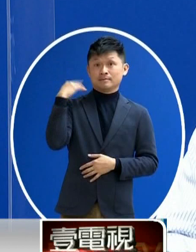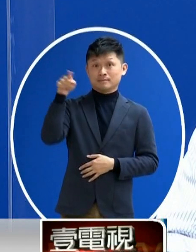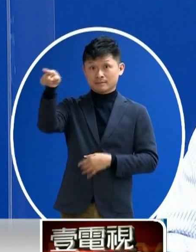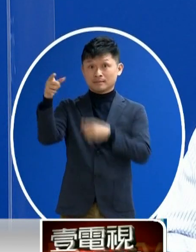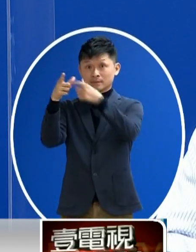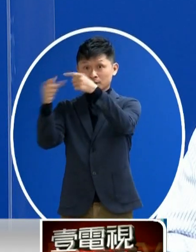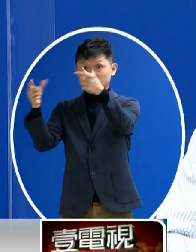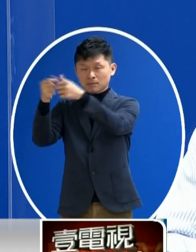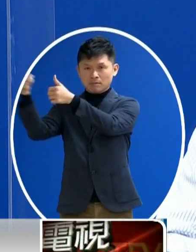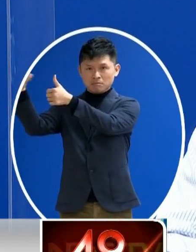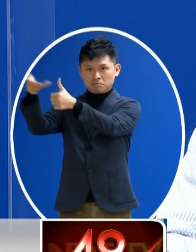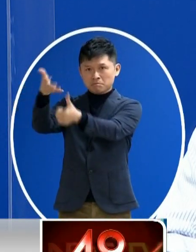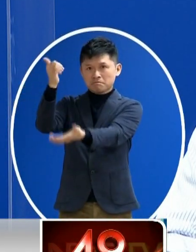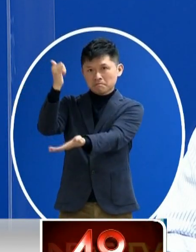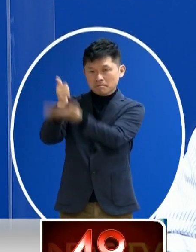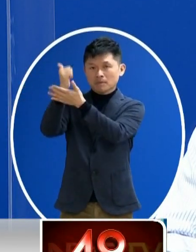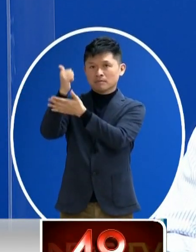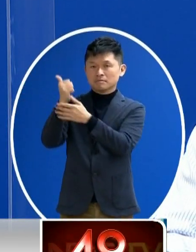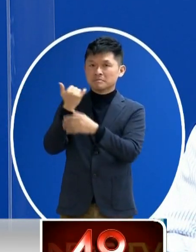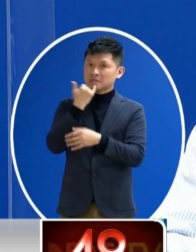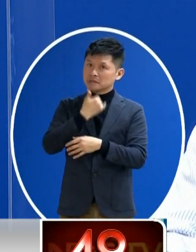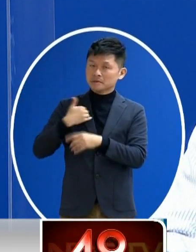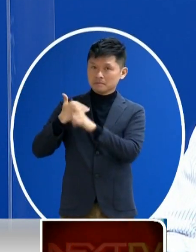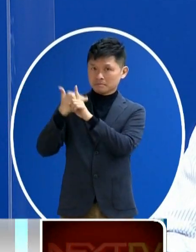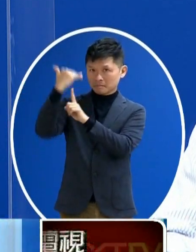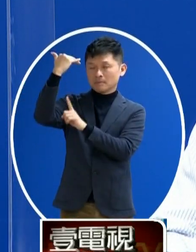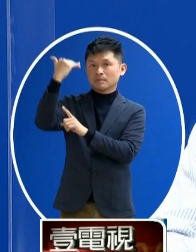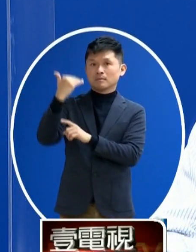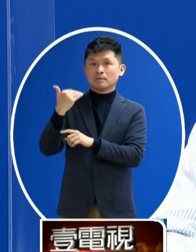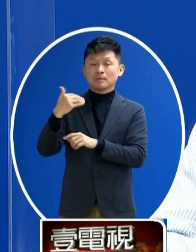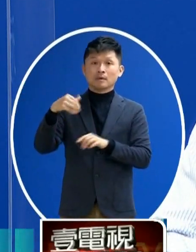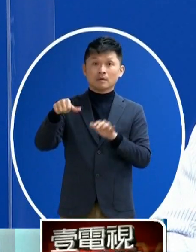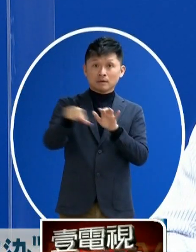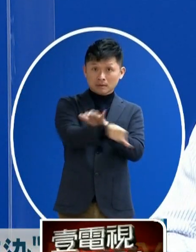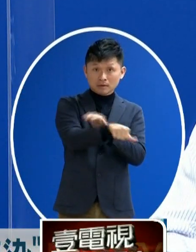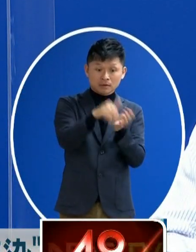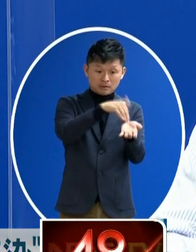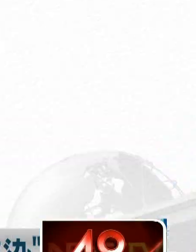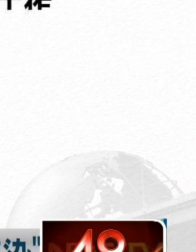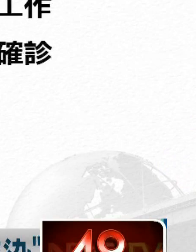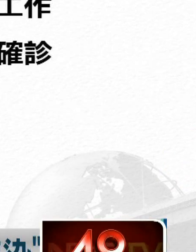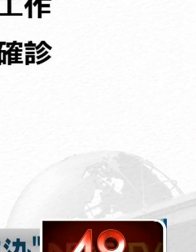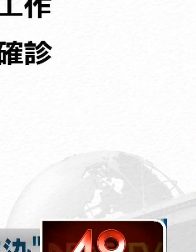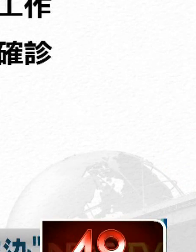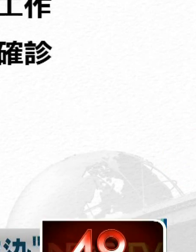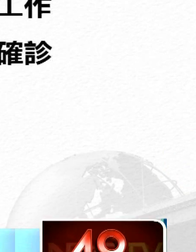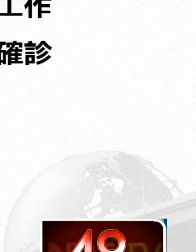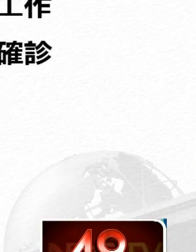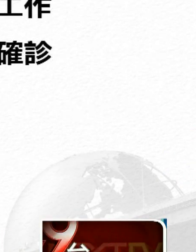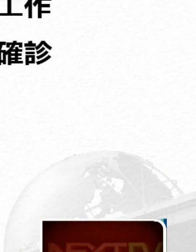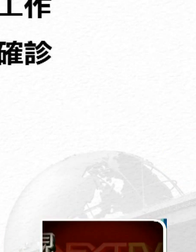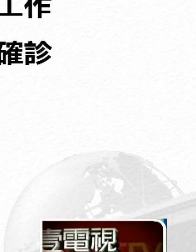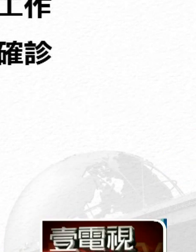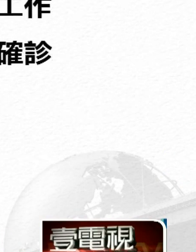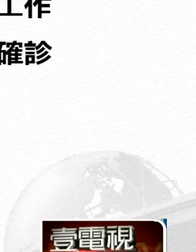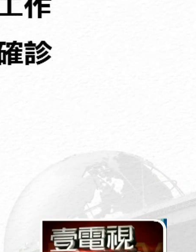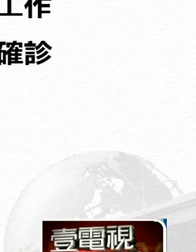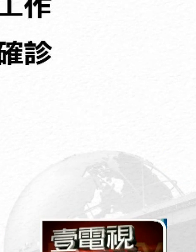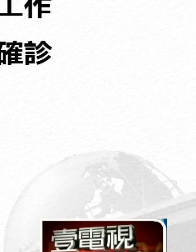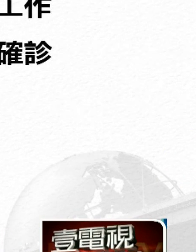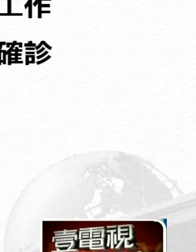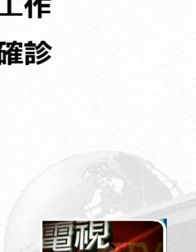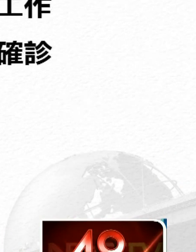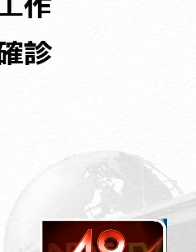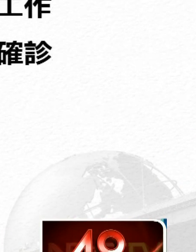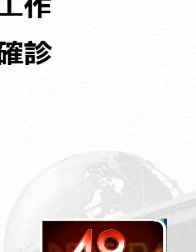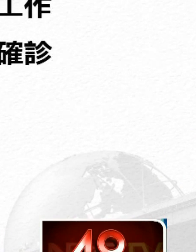感染的可能性还是比较高。 病毒量并不高，但染疫过程相当曲折。案913是一名本国籍30多岁男性，